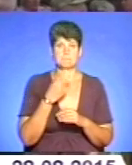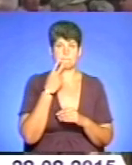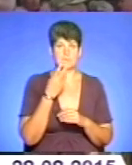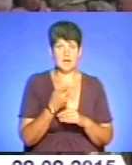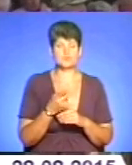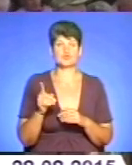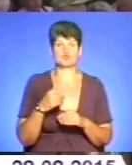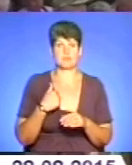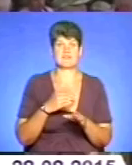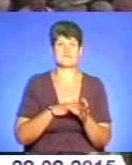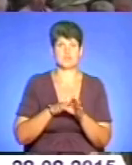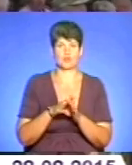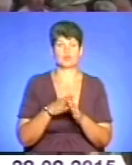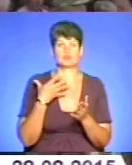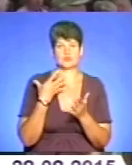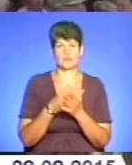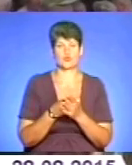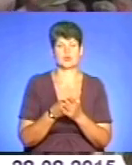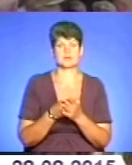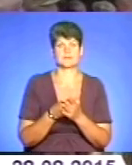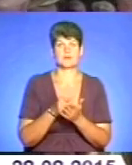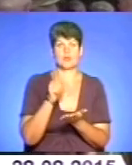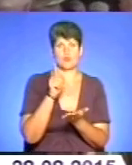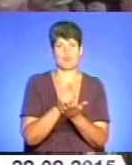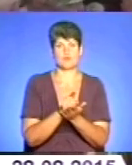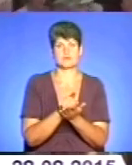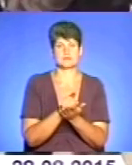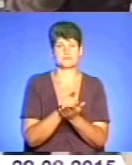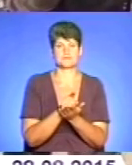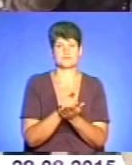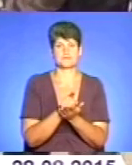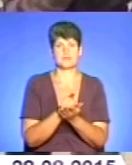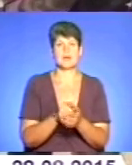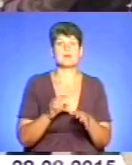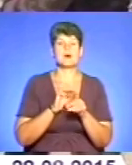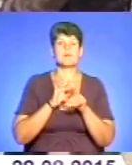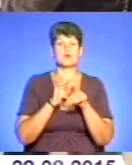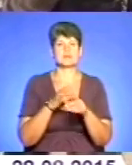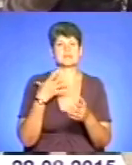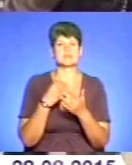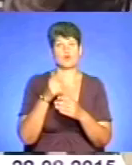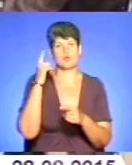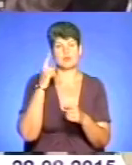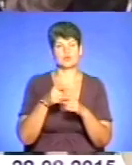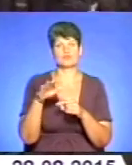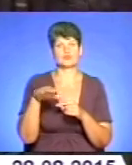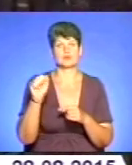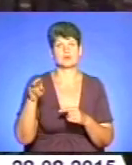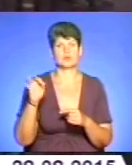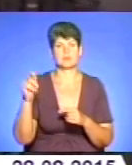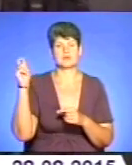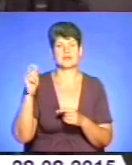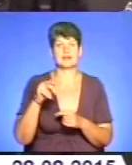ми виконуємо дійсно свої покладені на себе функціональні обов'язки. Провести свого брата в зону неоголошеної війни з Італії приїхала